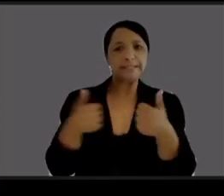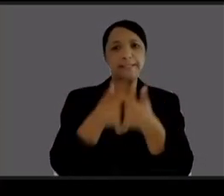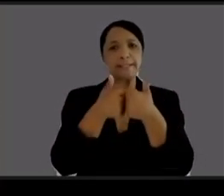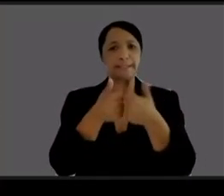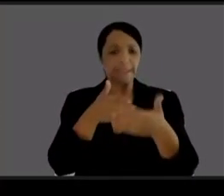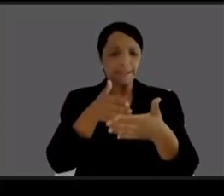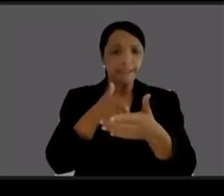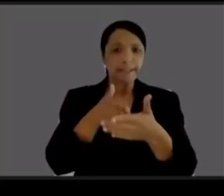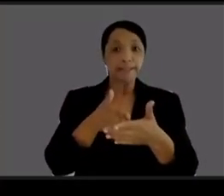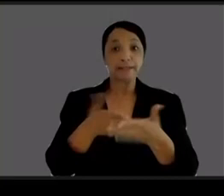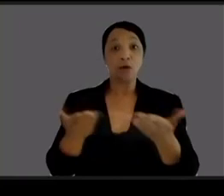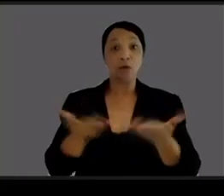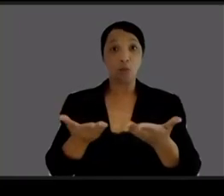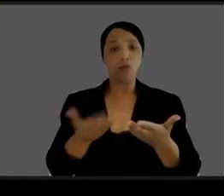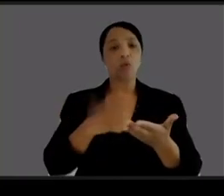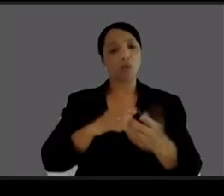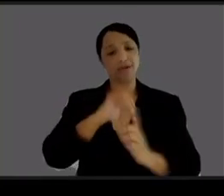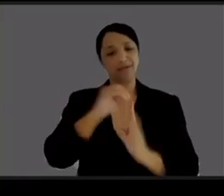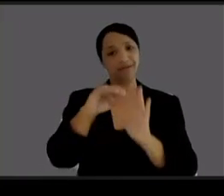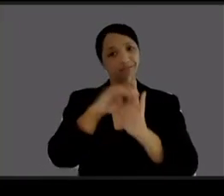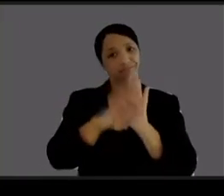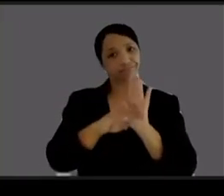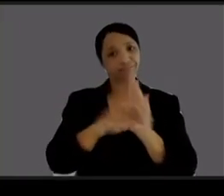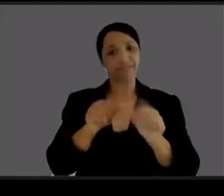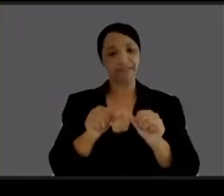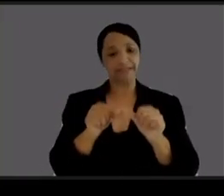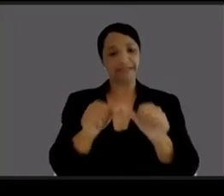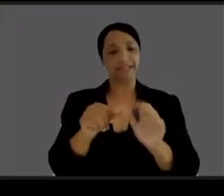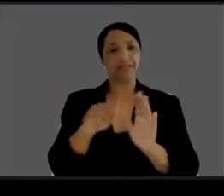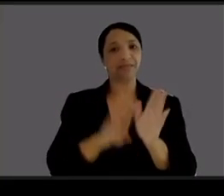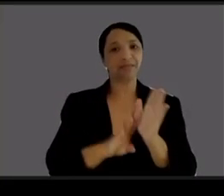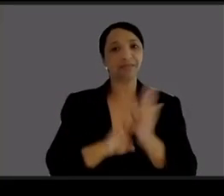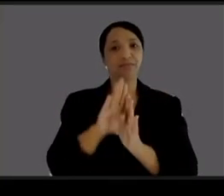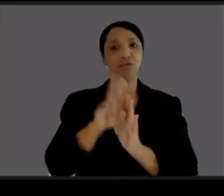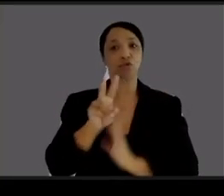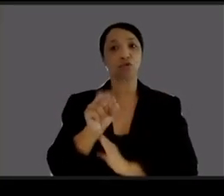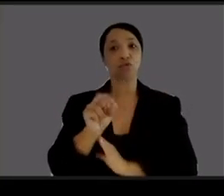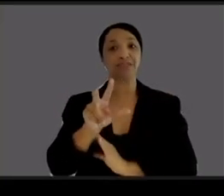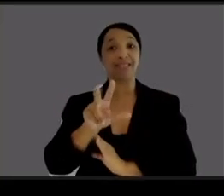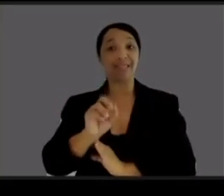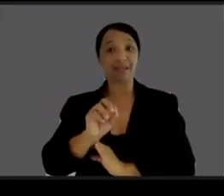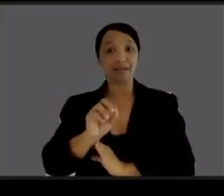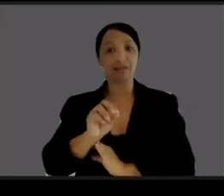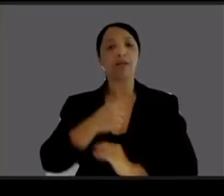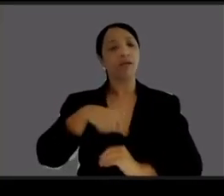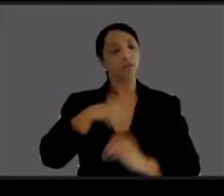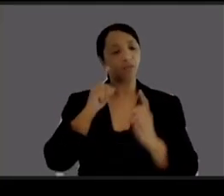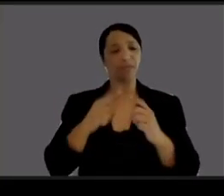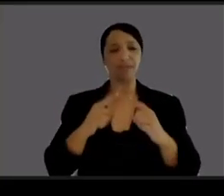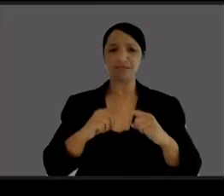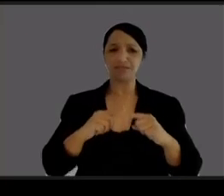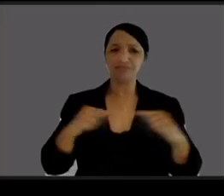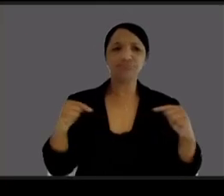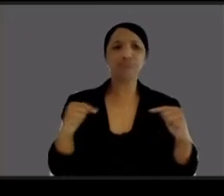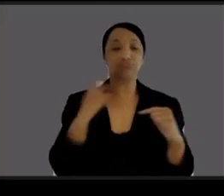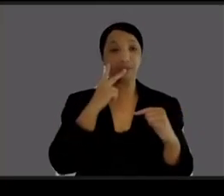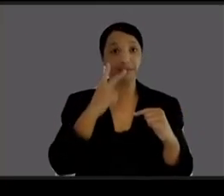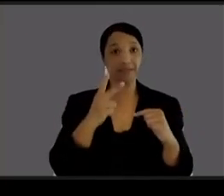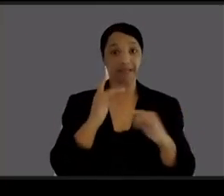الدولي في تحقيق مخطه 2030 للتنميه المستدامه موجوده